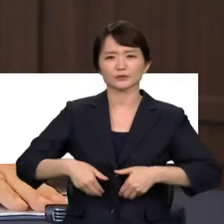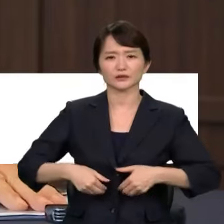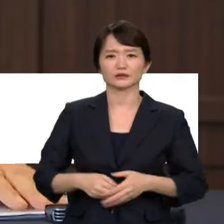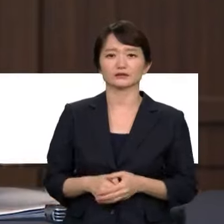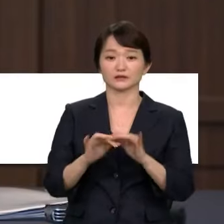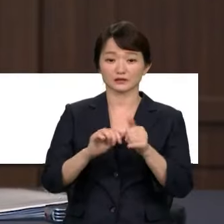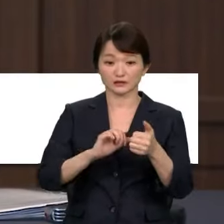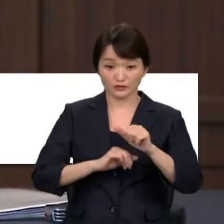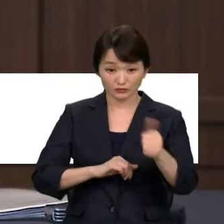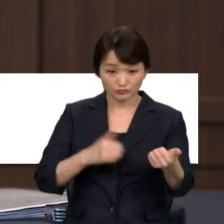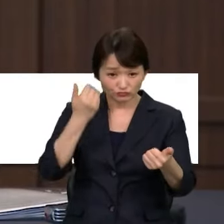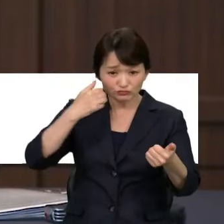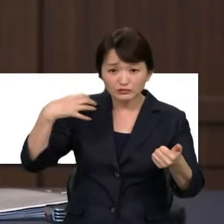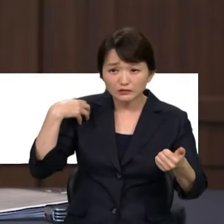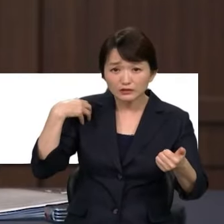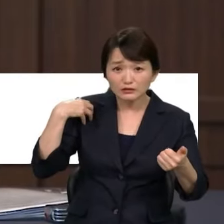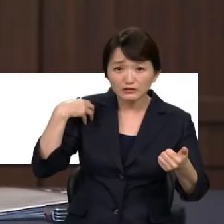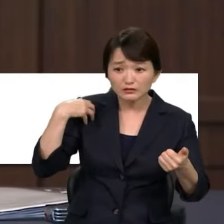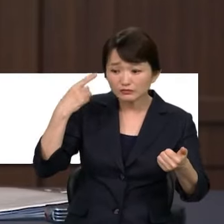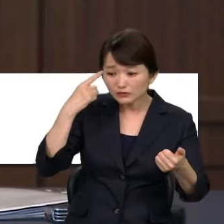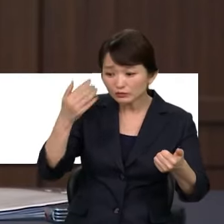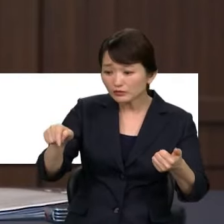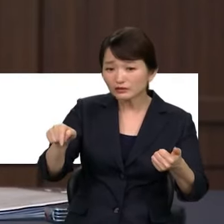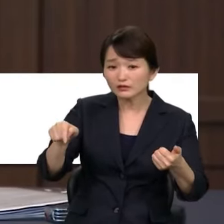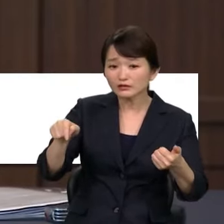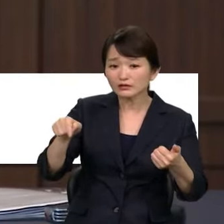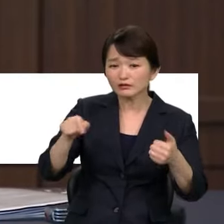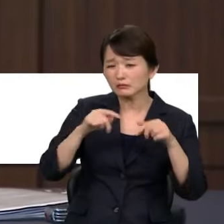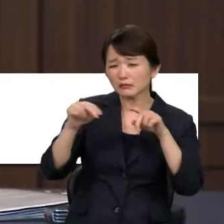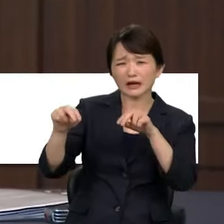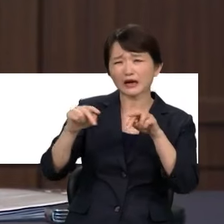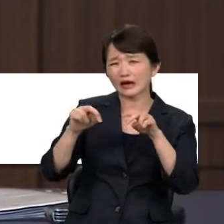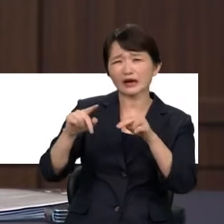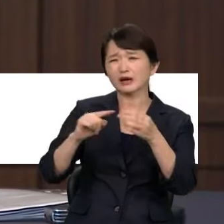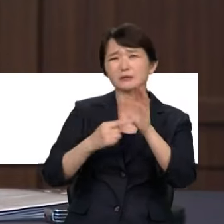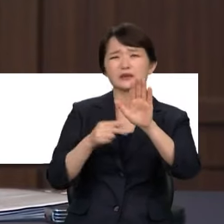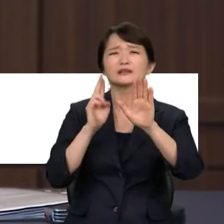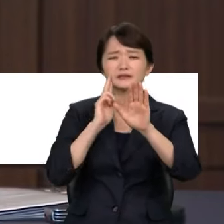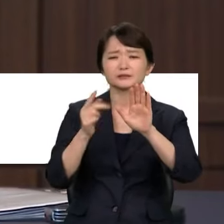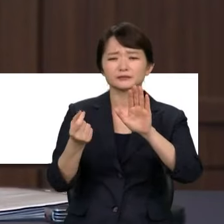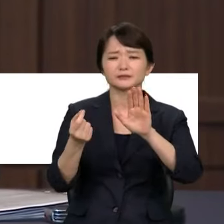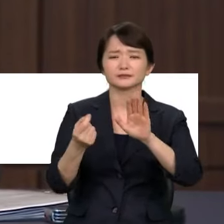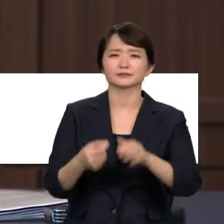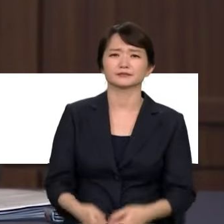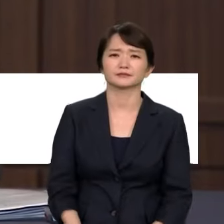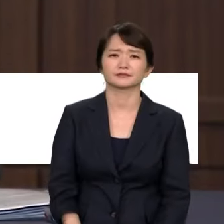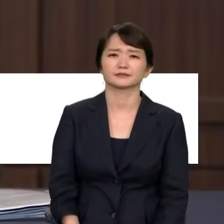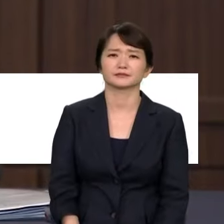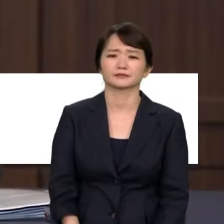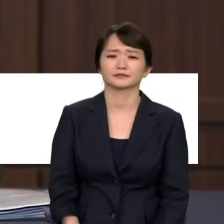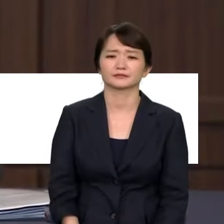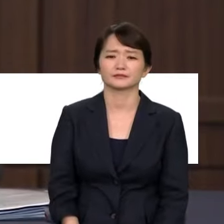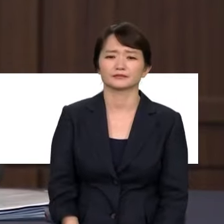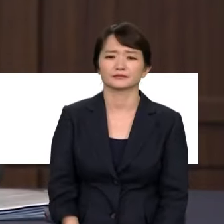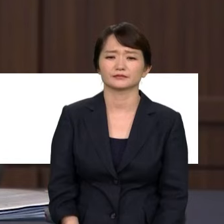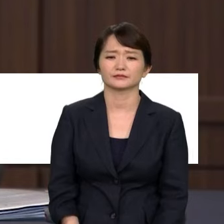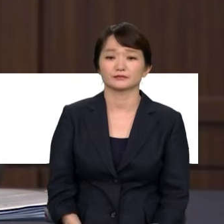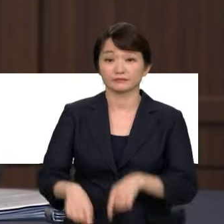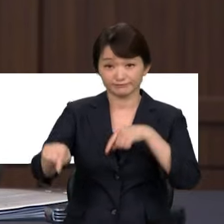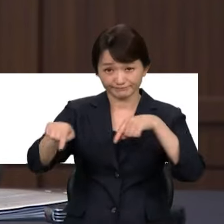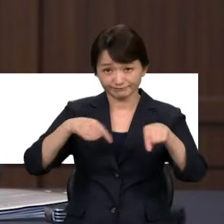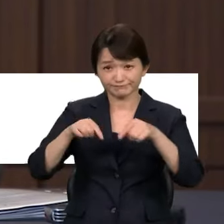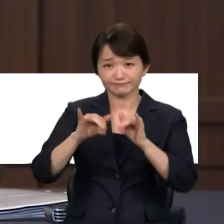대해서 누가 책임이 있냐라는 부분에서 이렇게 하다 보니까 표현이 좀 됐던 것 아닌가 생각이 되는데요. 아무튼 우리